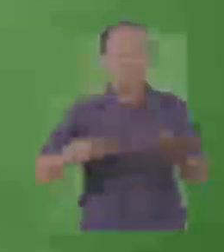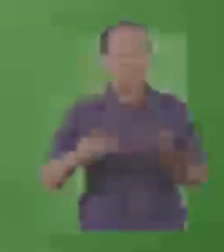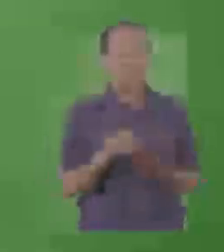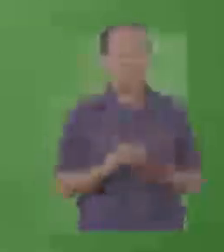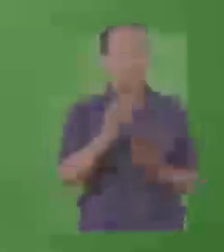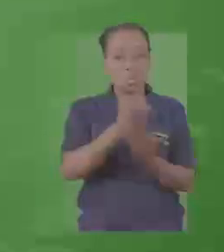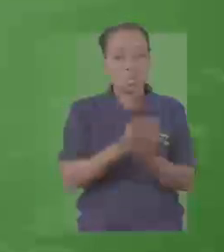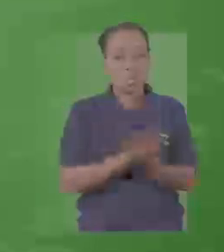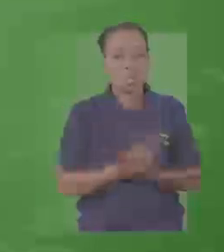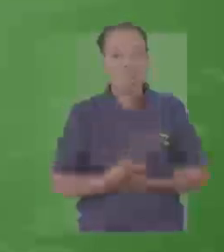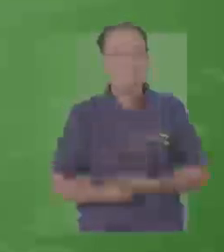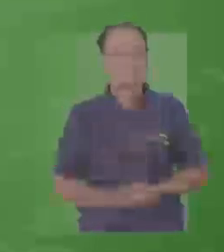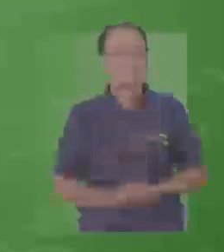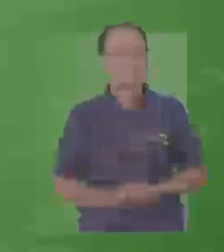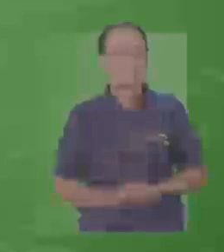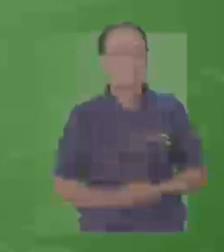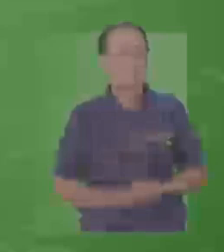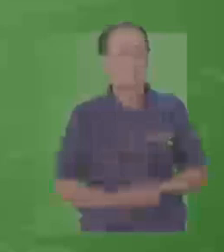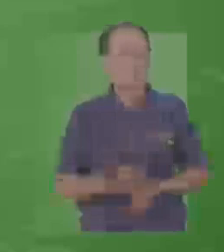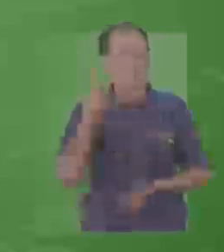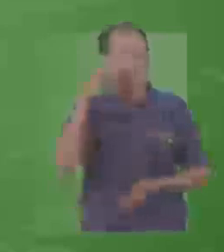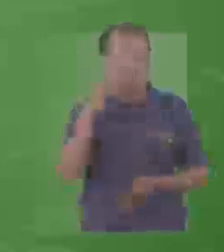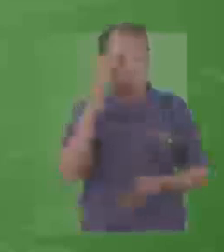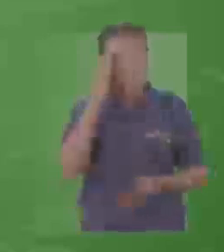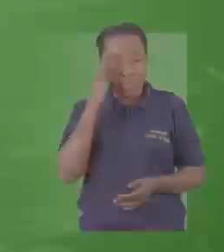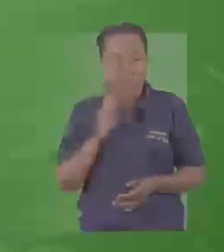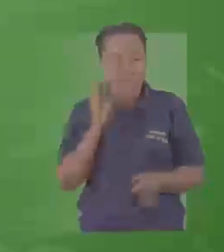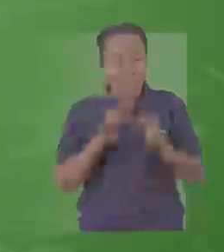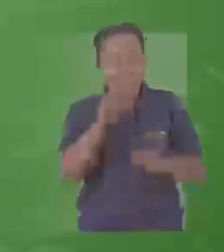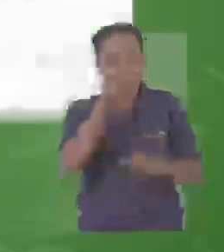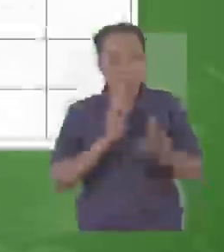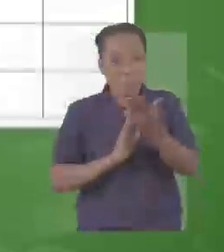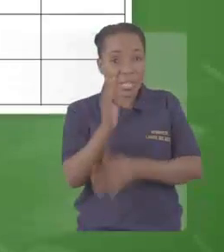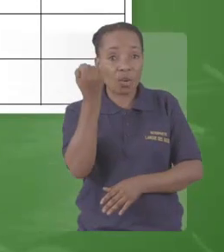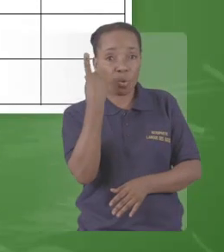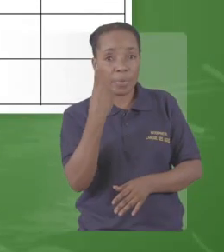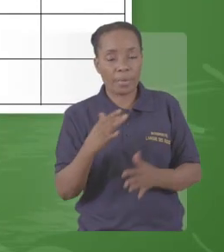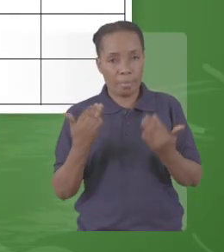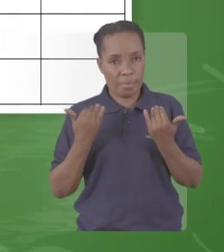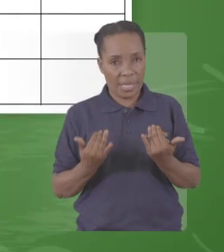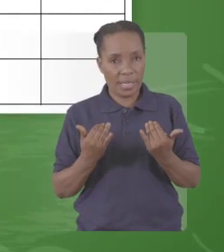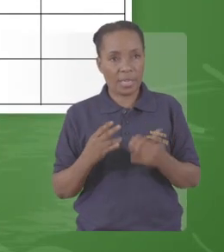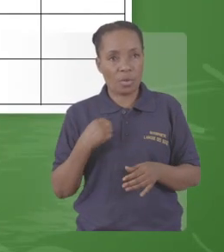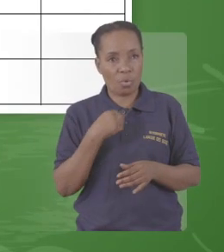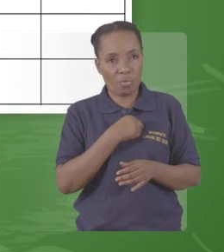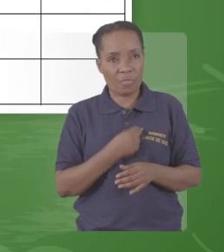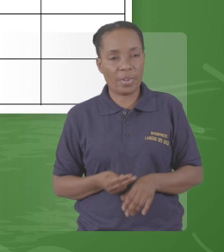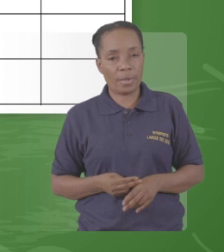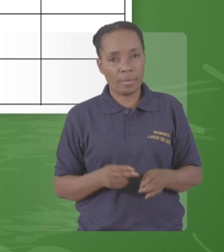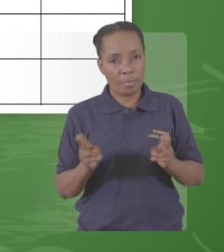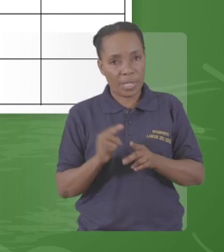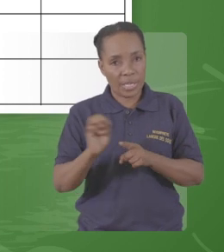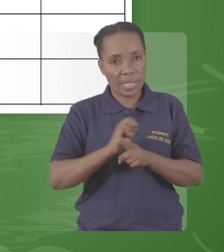favorable aux activités économiques. Pour vérifier si vous avez compris, nous allons faire une activité